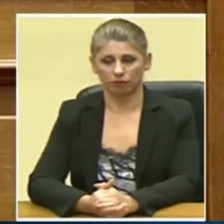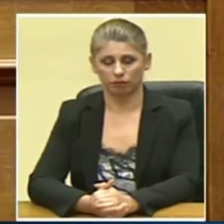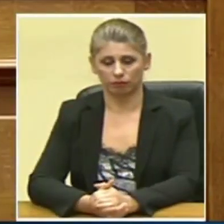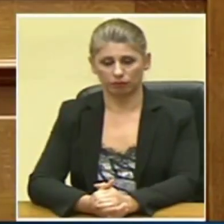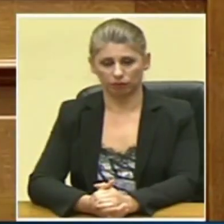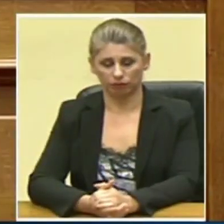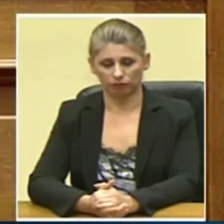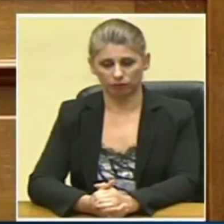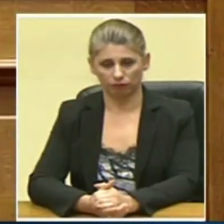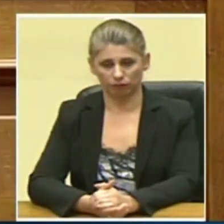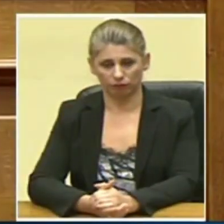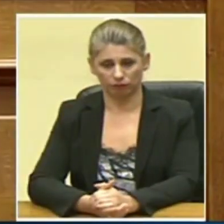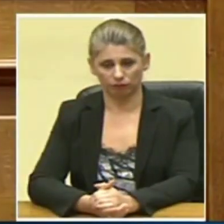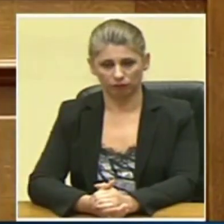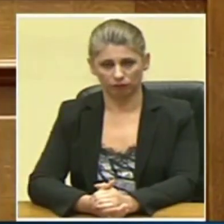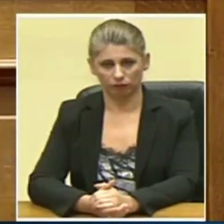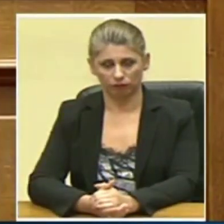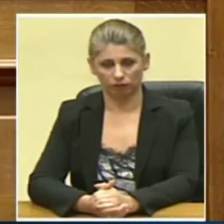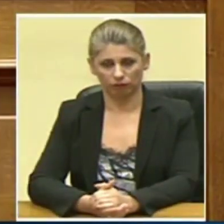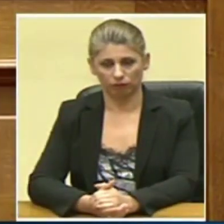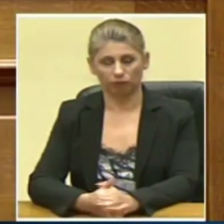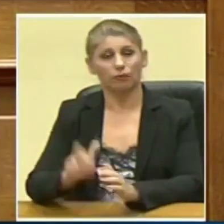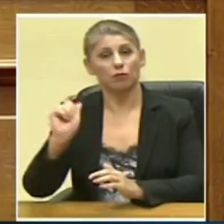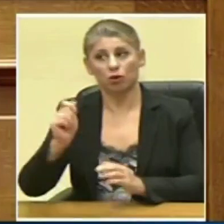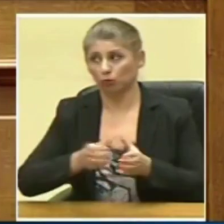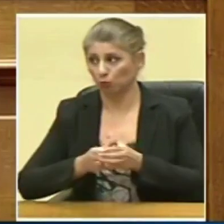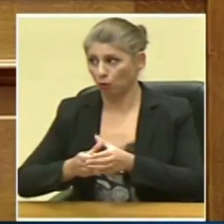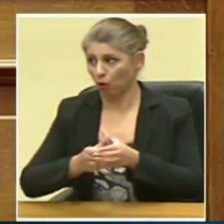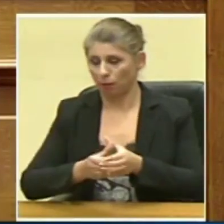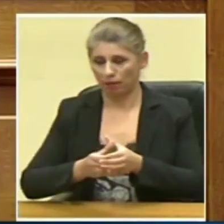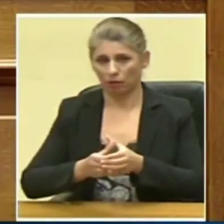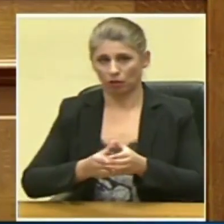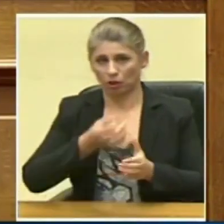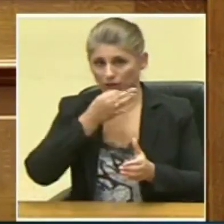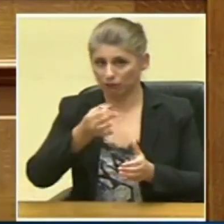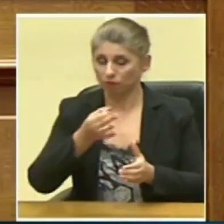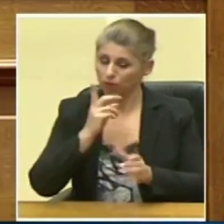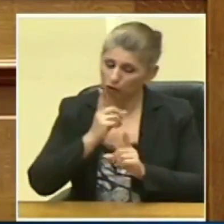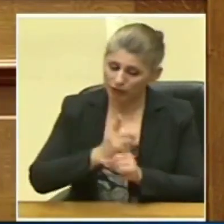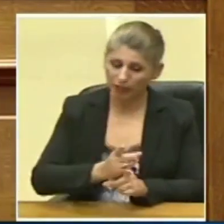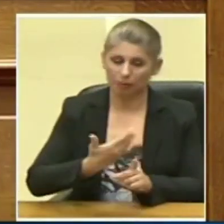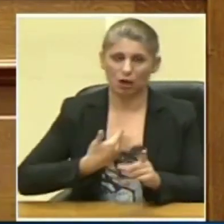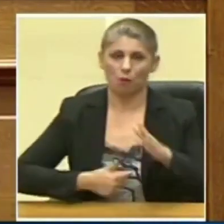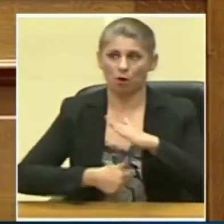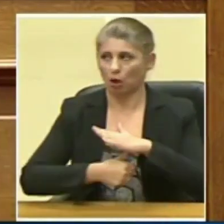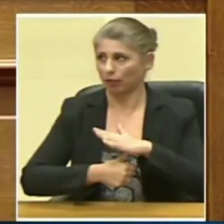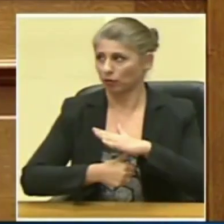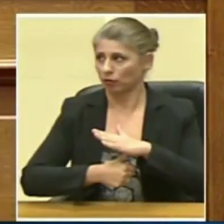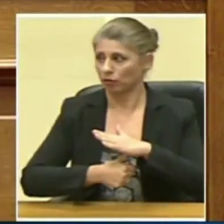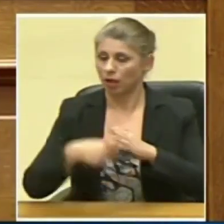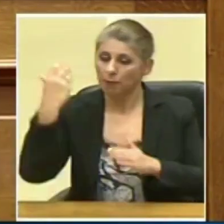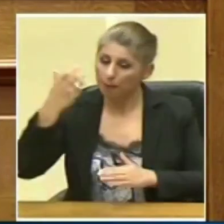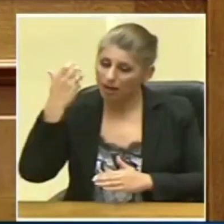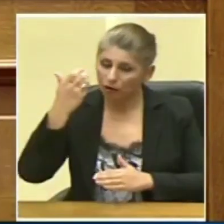Και την πολιτική του κόμματός μας θα την εκφράσει πιο συγκεκριμένα ο πρόεδρός μας. Μελετώντας